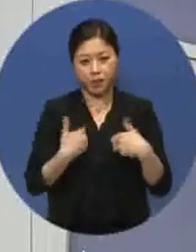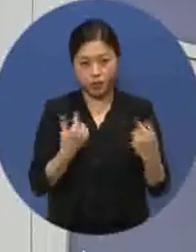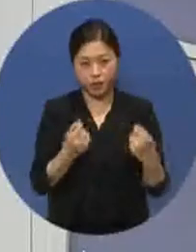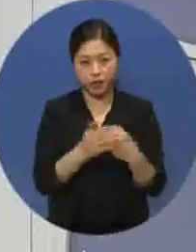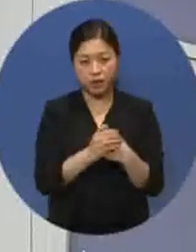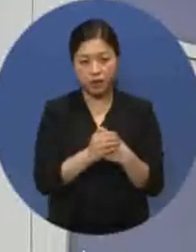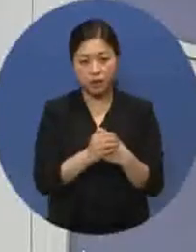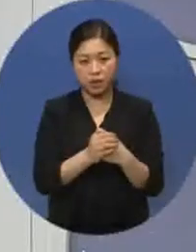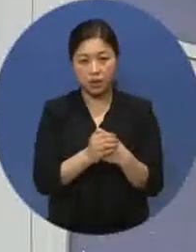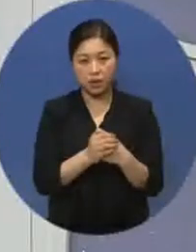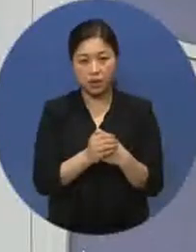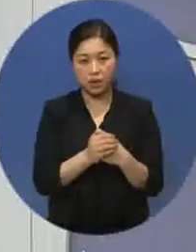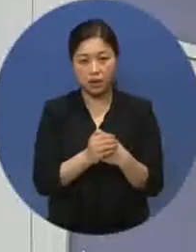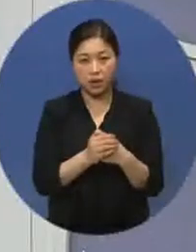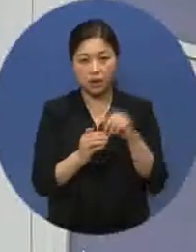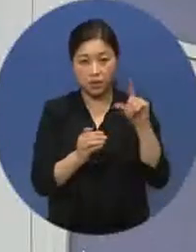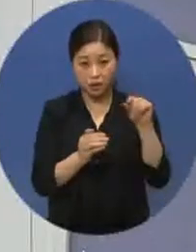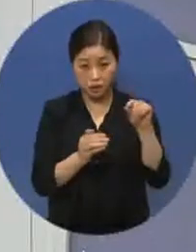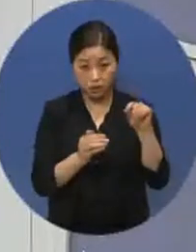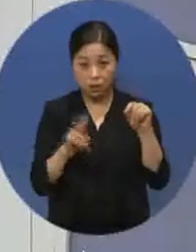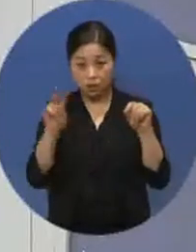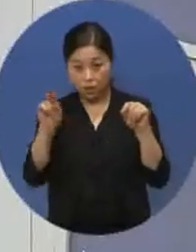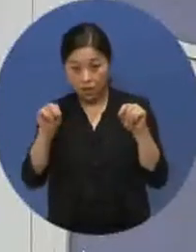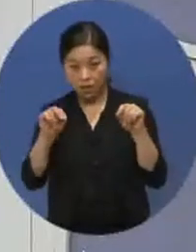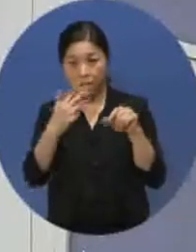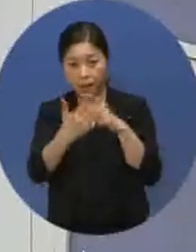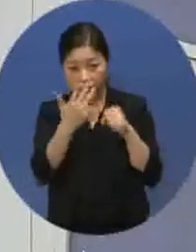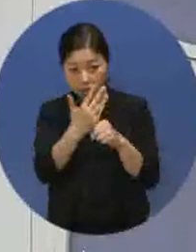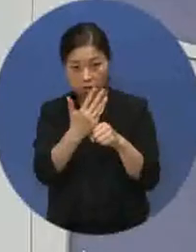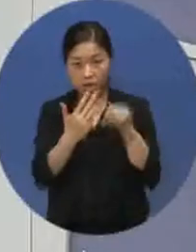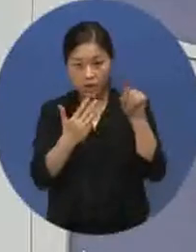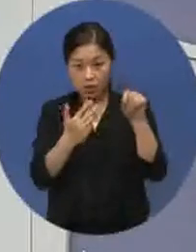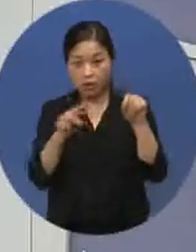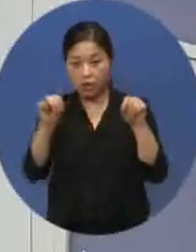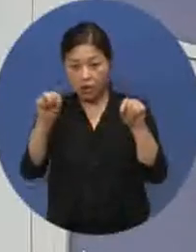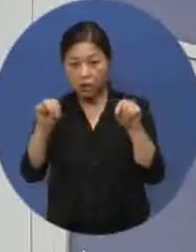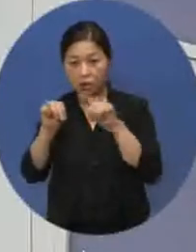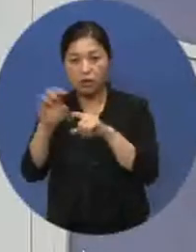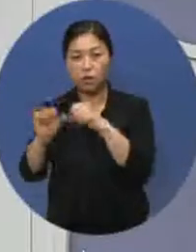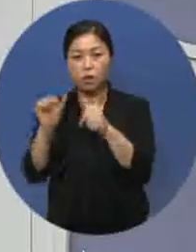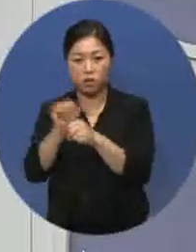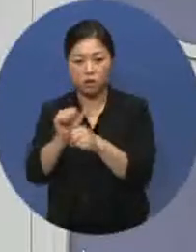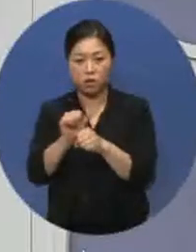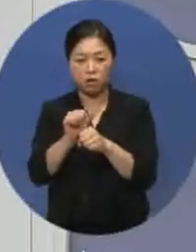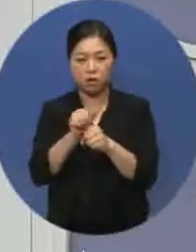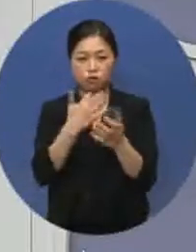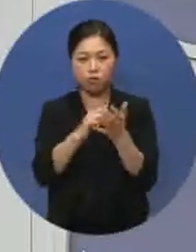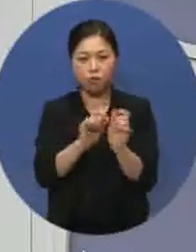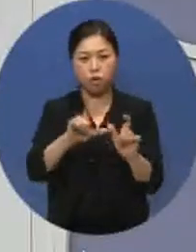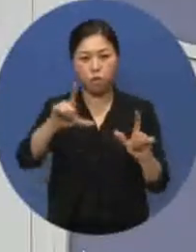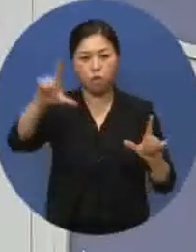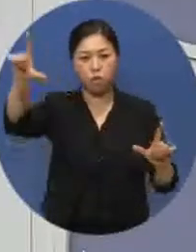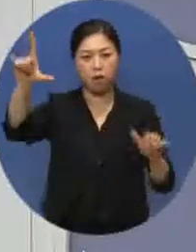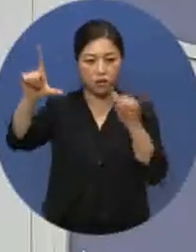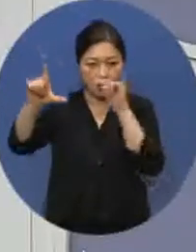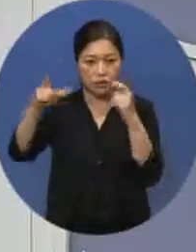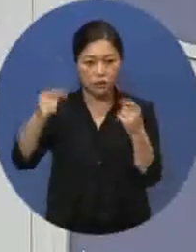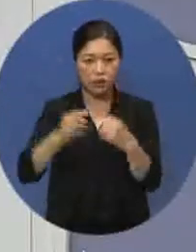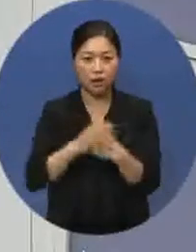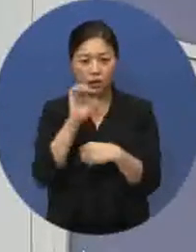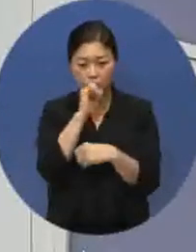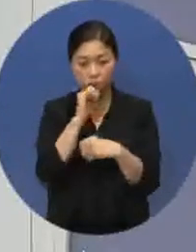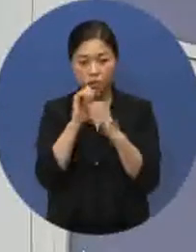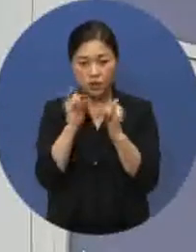8년이 걸렸고요. 네. 2만 명에서 3만 명이 되는데 5년이 걸렸습니다. 정말 기하급수적으로 늘어나고 있죠. 아, 그렇네요. 근데 저희 이제